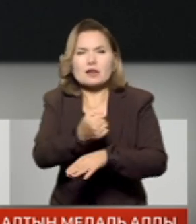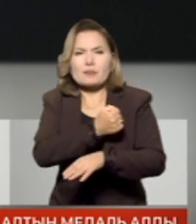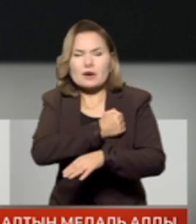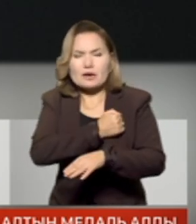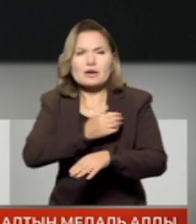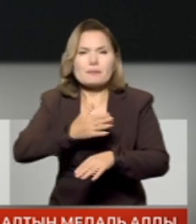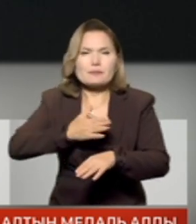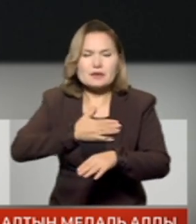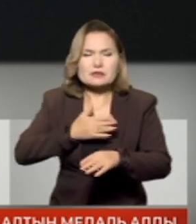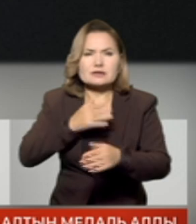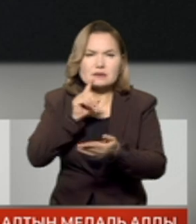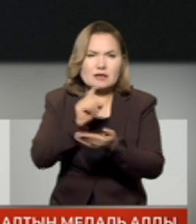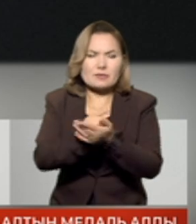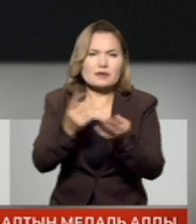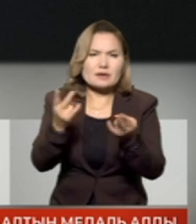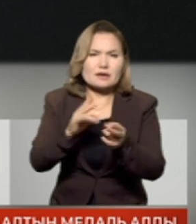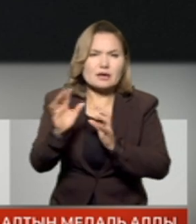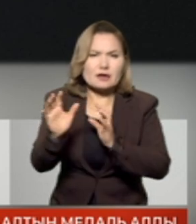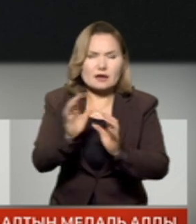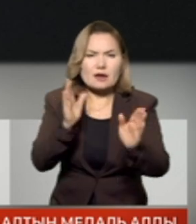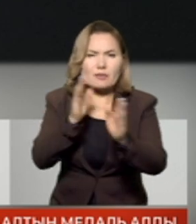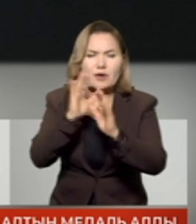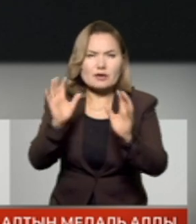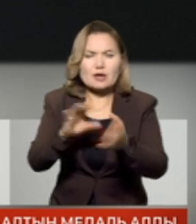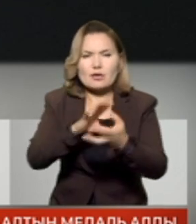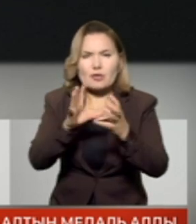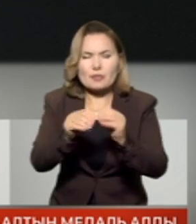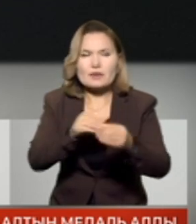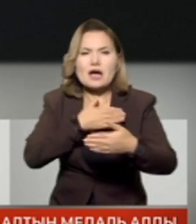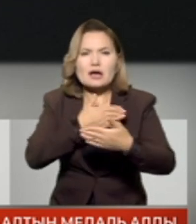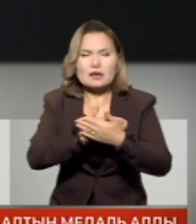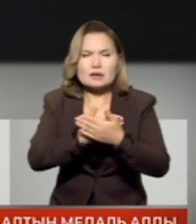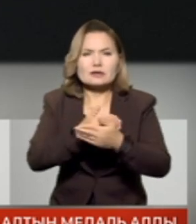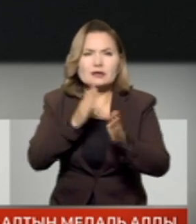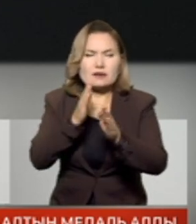дұға мен қағазбастылықтан көбірек қажет. Олар бізді лидерлікпен әрекетке шақырып отыр.